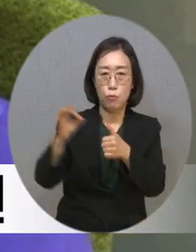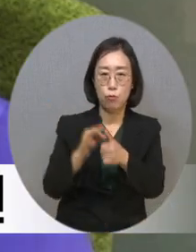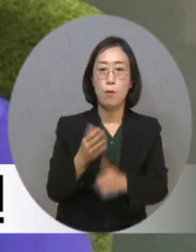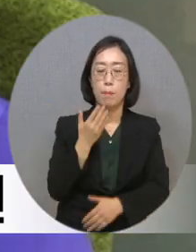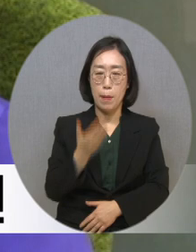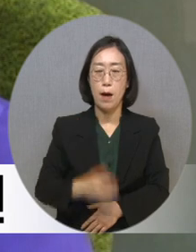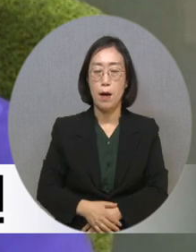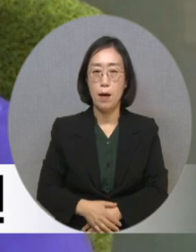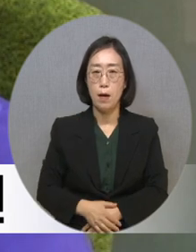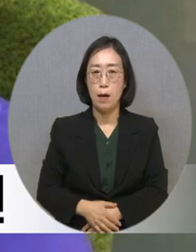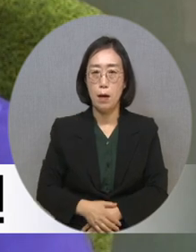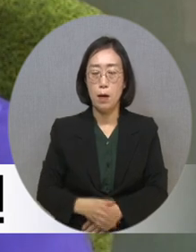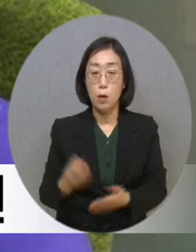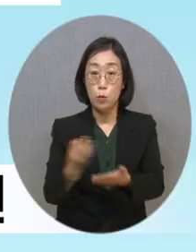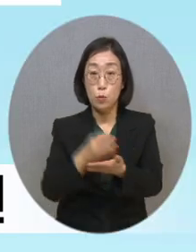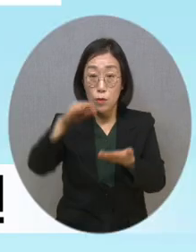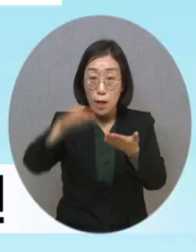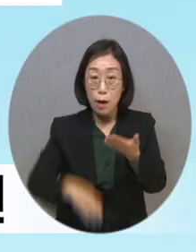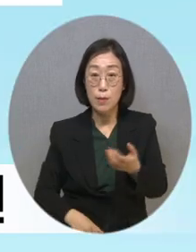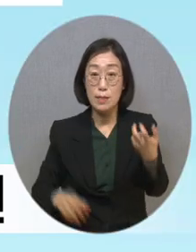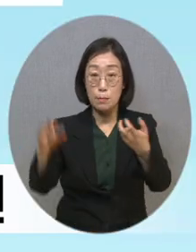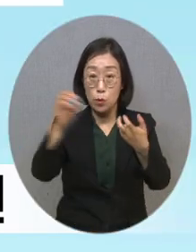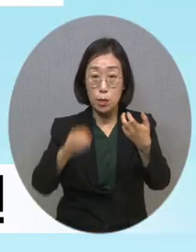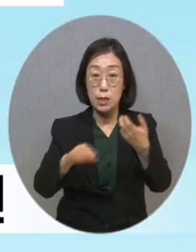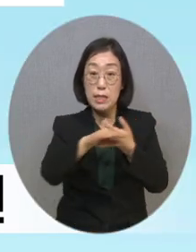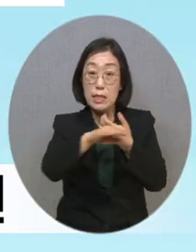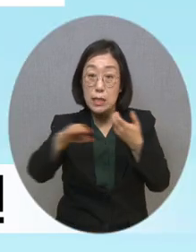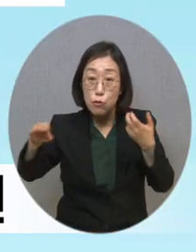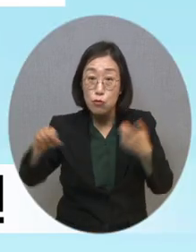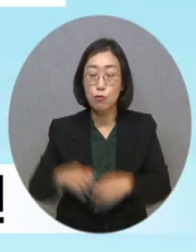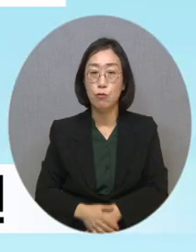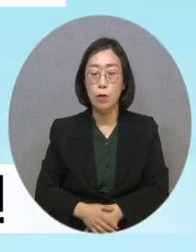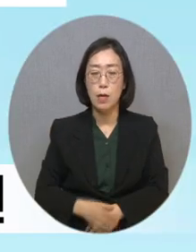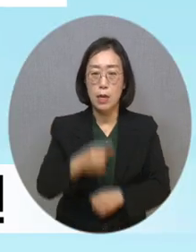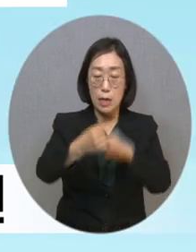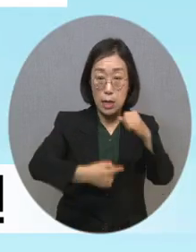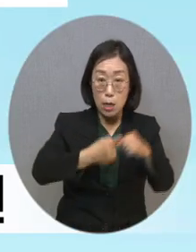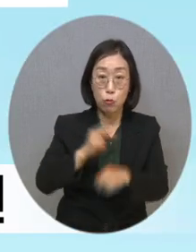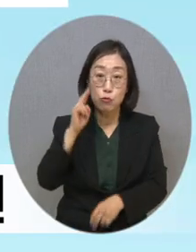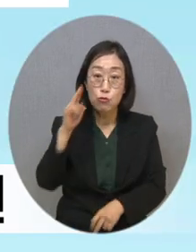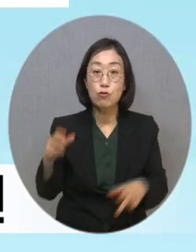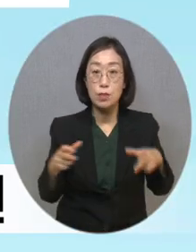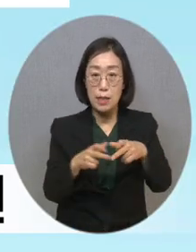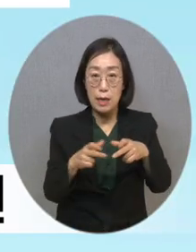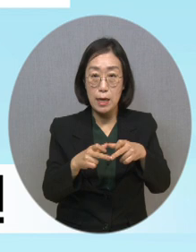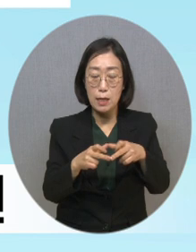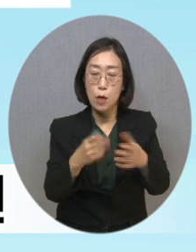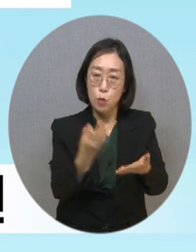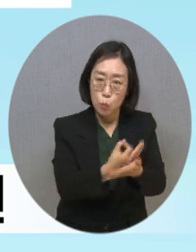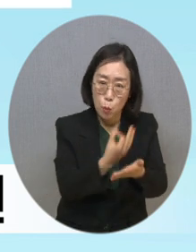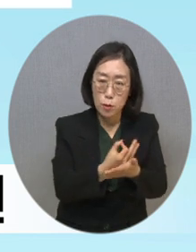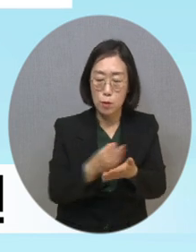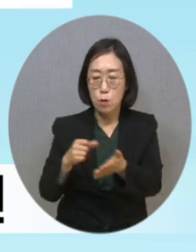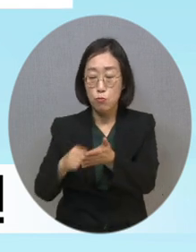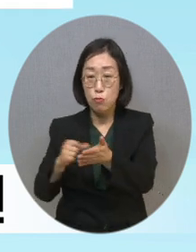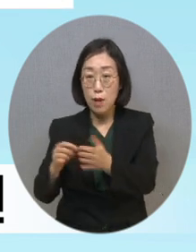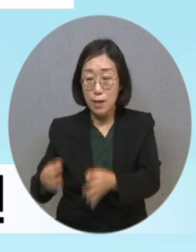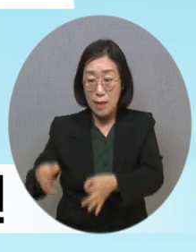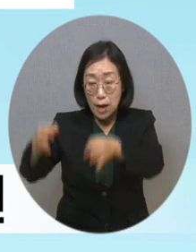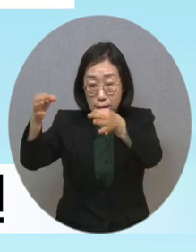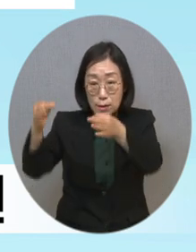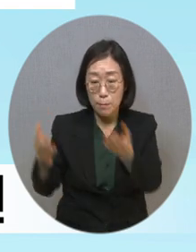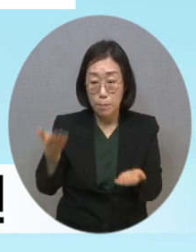겁니다 소득 가위 70% 정하는 기준액은 매년 중증 장애인의 소득과 물가 상승률 등을